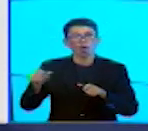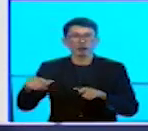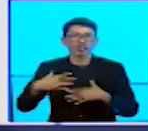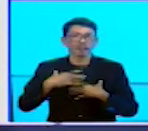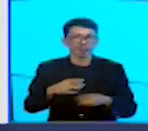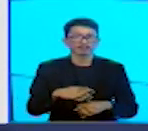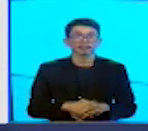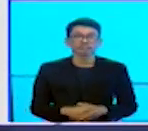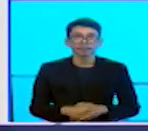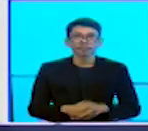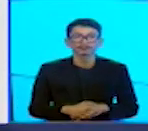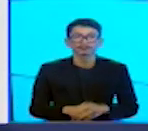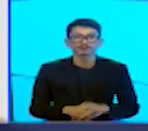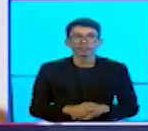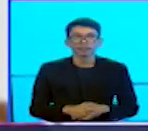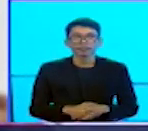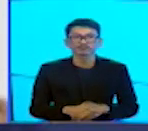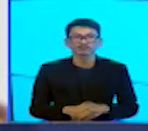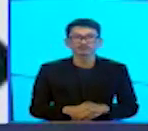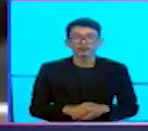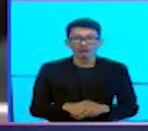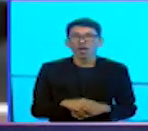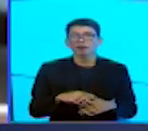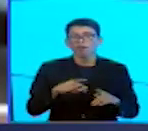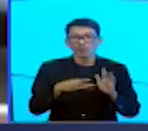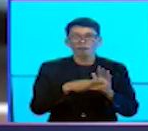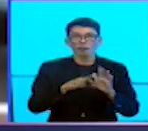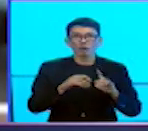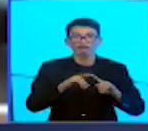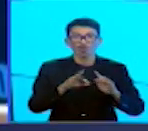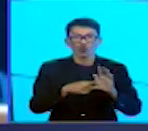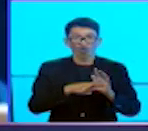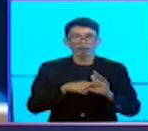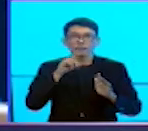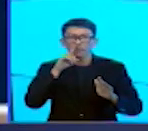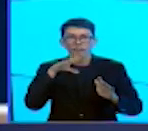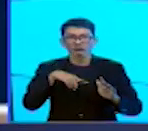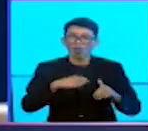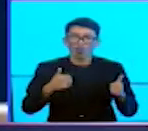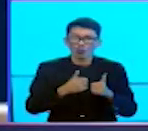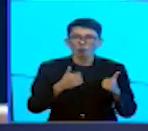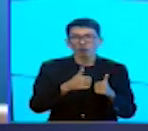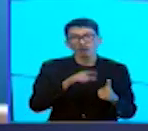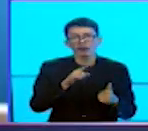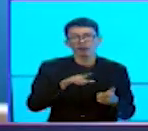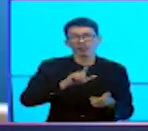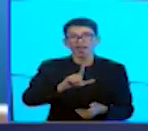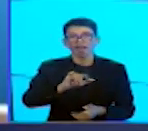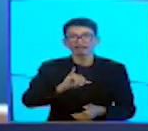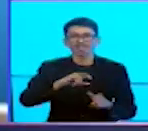banking license, itu merubah total outlook ke depan. Karena semua user base daripada media kita bisa